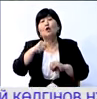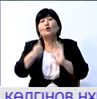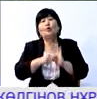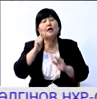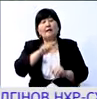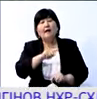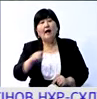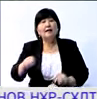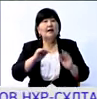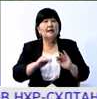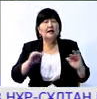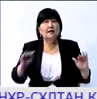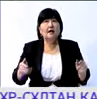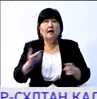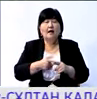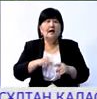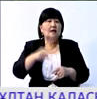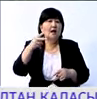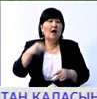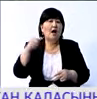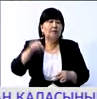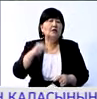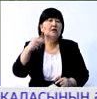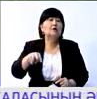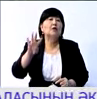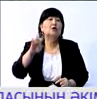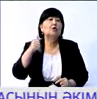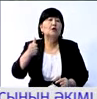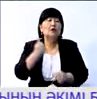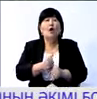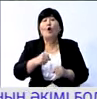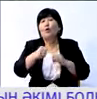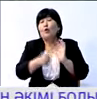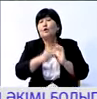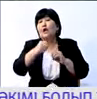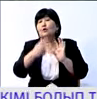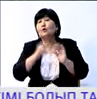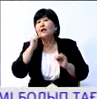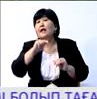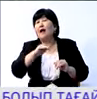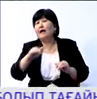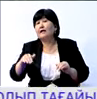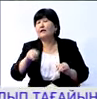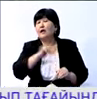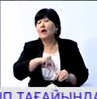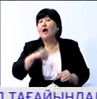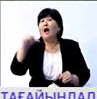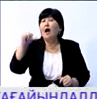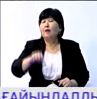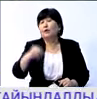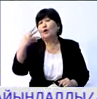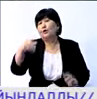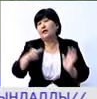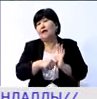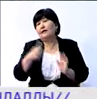жас аралығындағы жеткіншек аптасына 24 сағат жұмыс істеу керек. Ал 16 мен 18 жас аралығындағы жұмыскерлер үшін аптасына